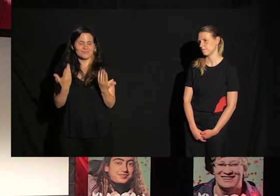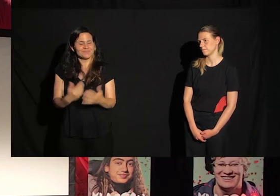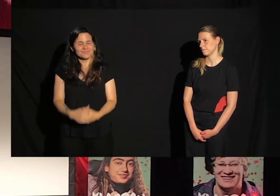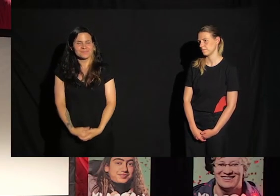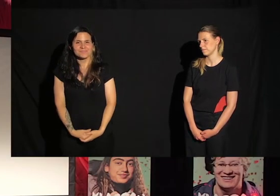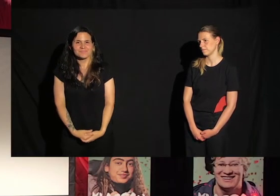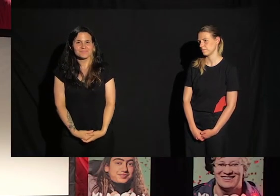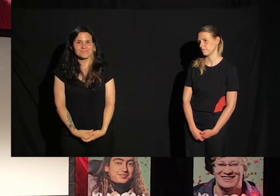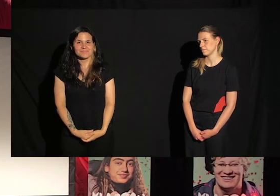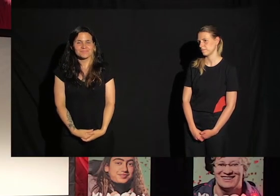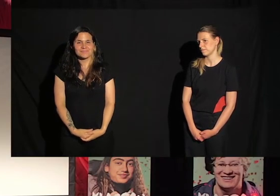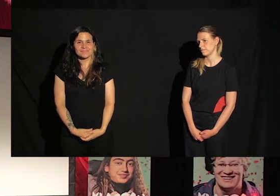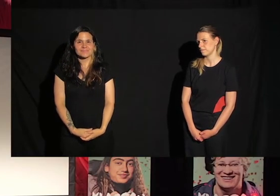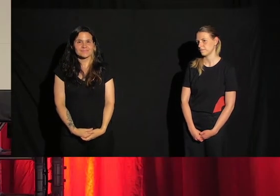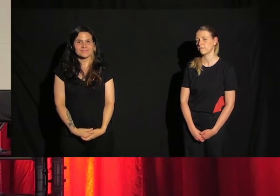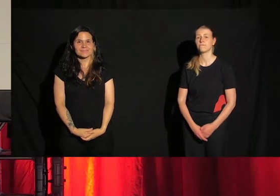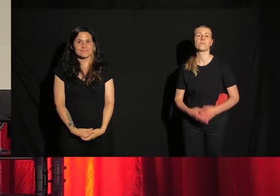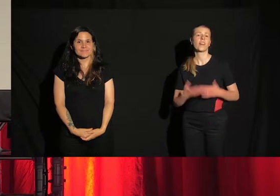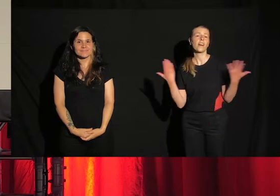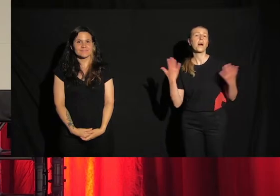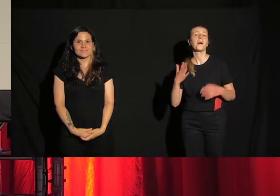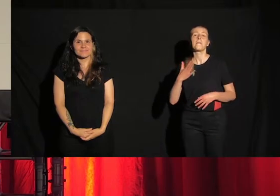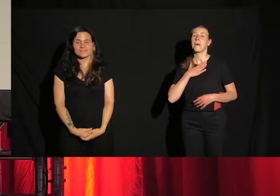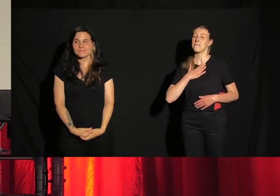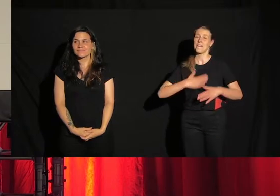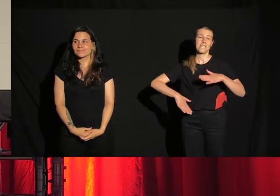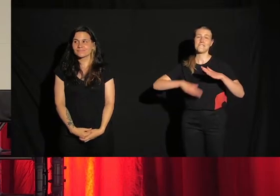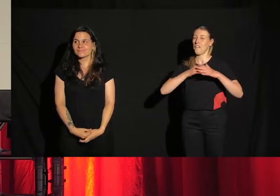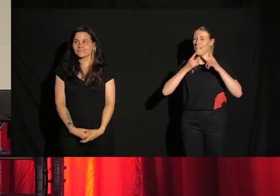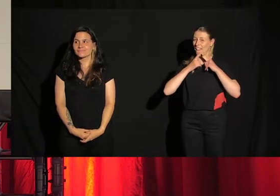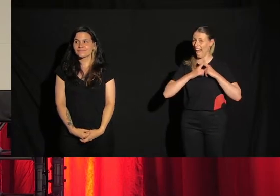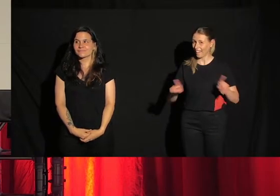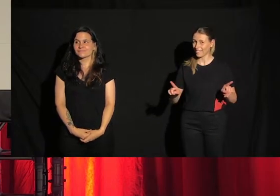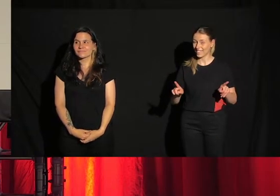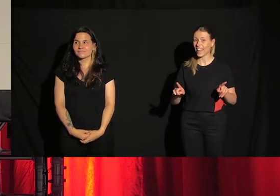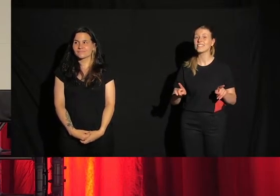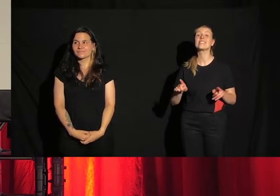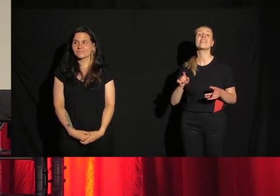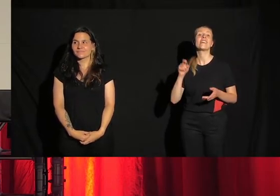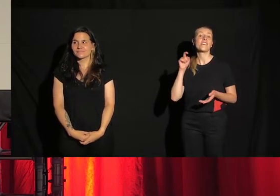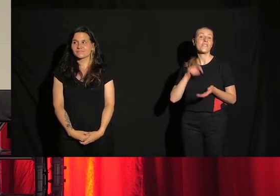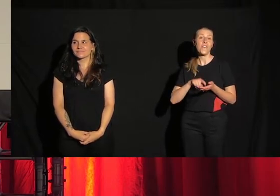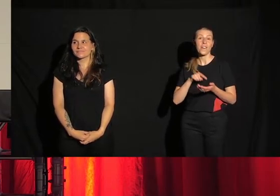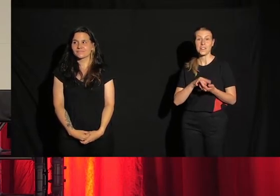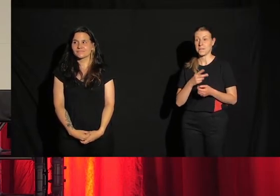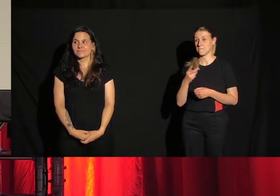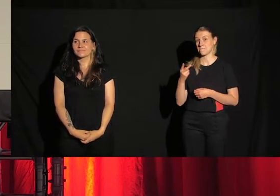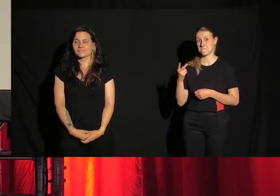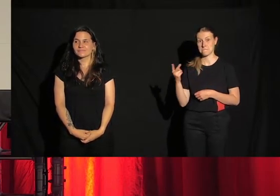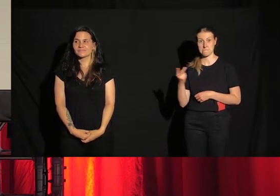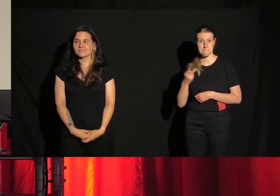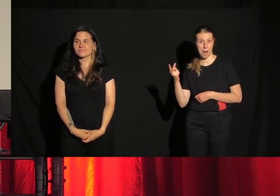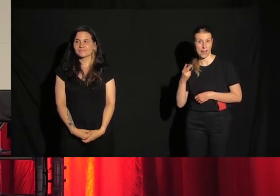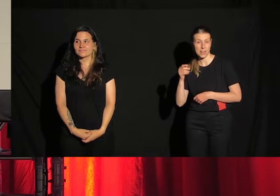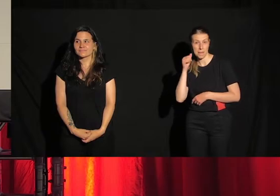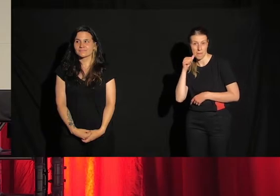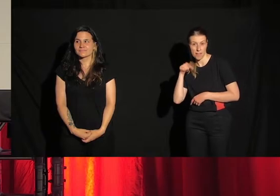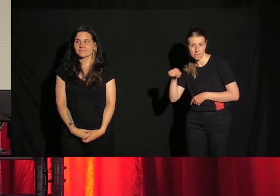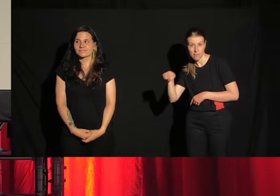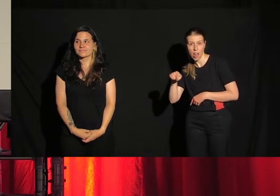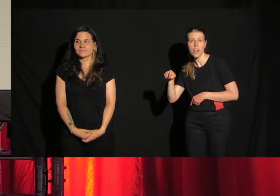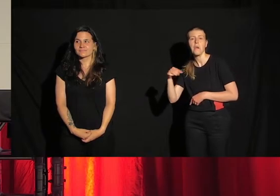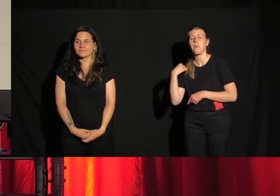mit. Ja, bei mir ist es ganz anders, denn im Gegensatz zu den beiden neben mir bin ich schon etwas länger